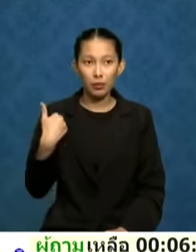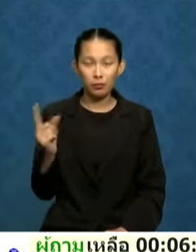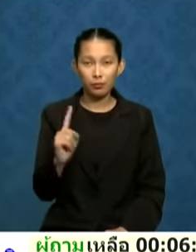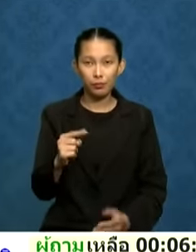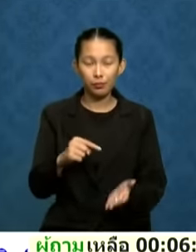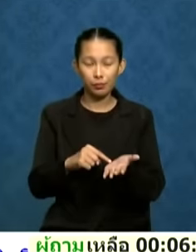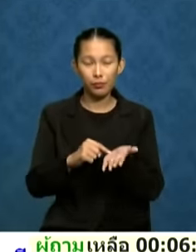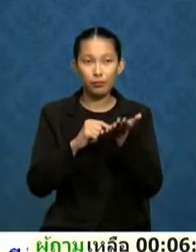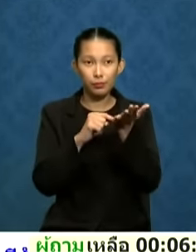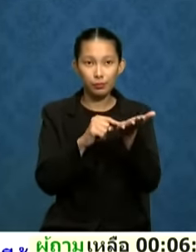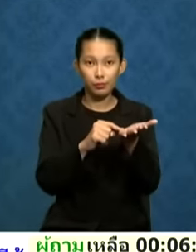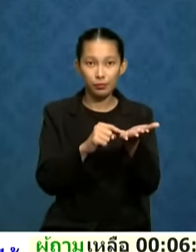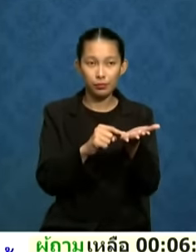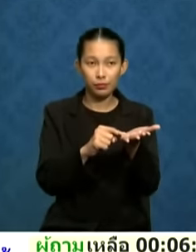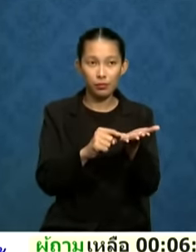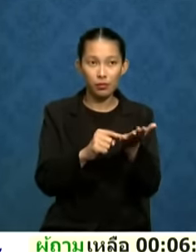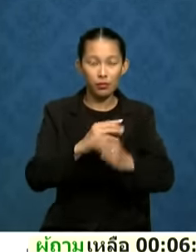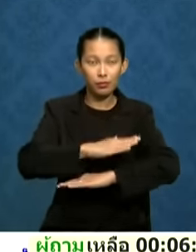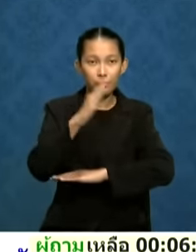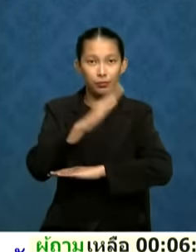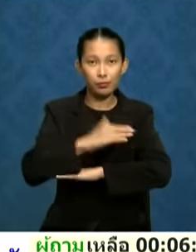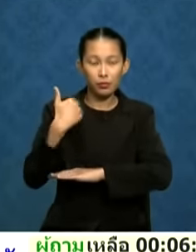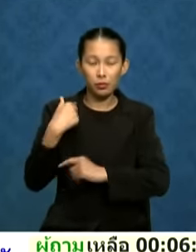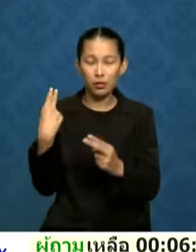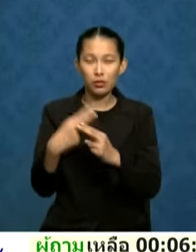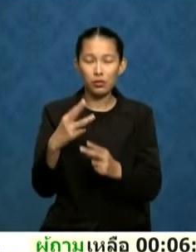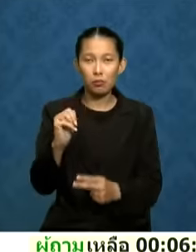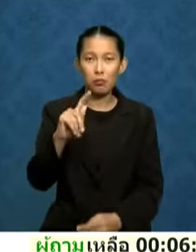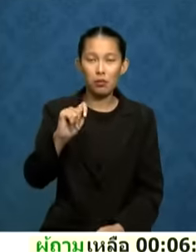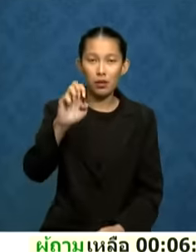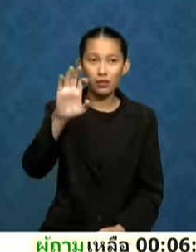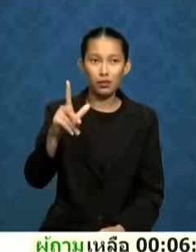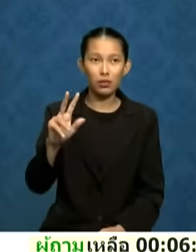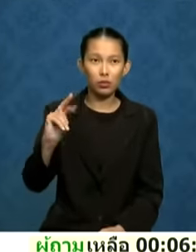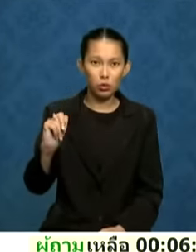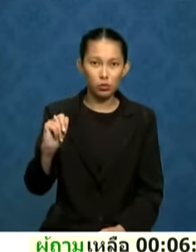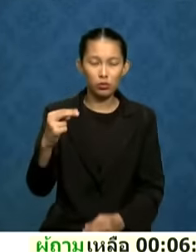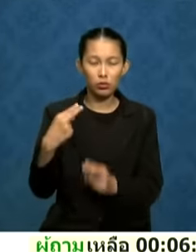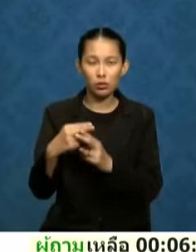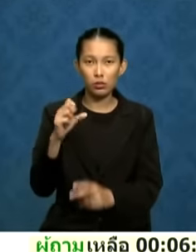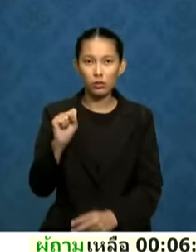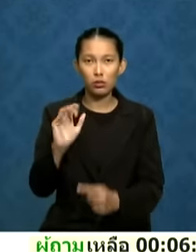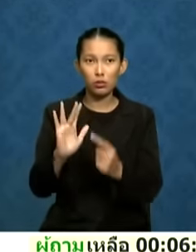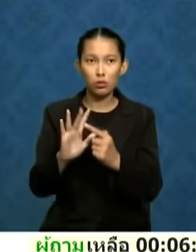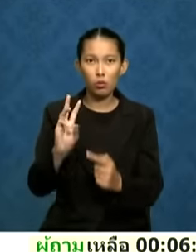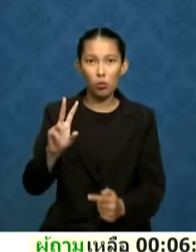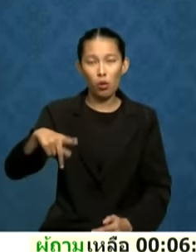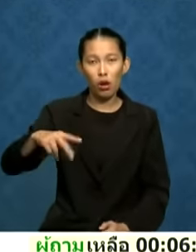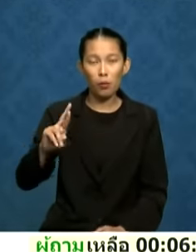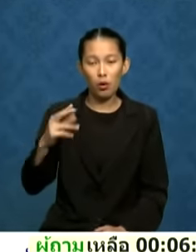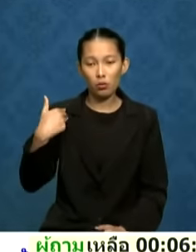Mus พ yat ตโนนะครับข้าชว corporation andaviได้